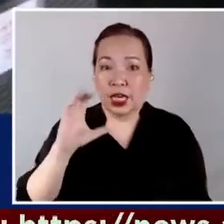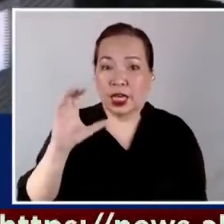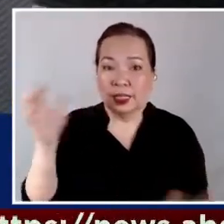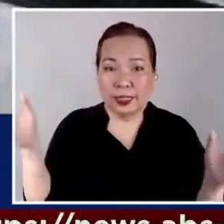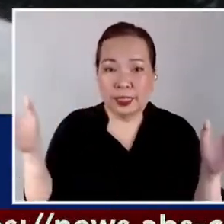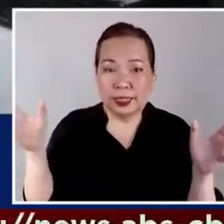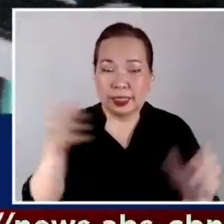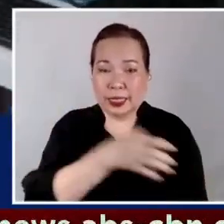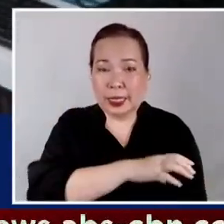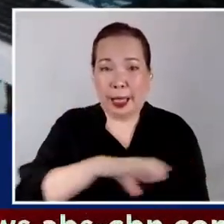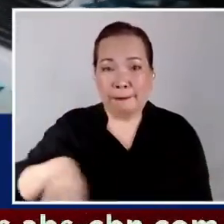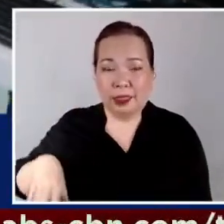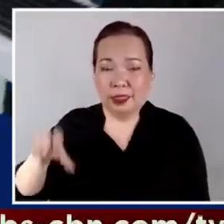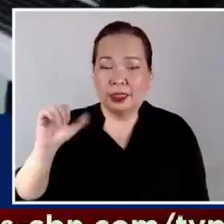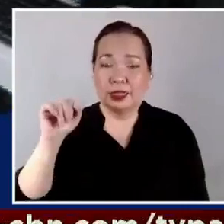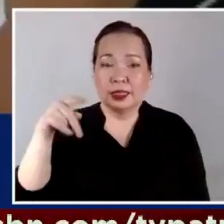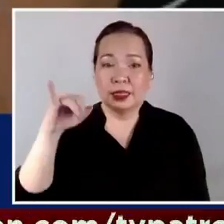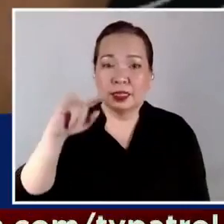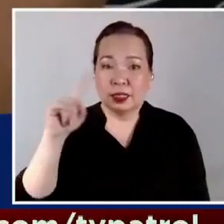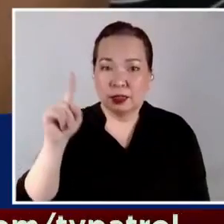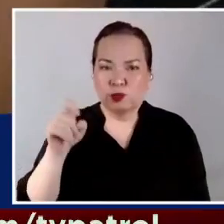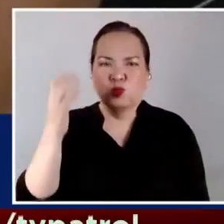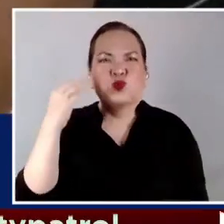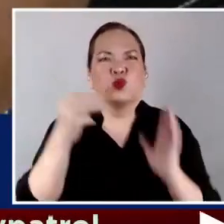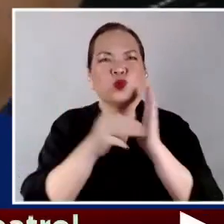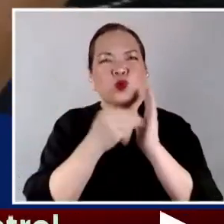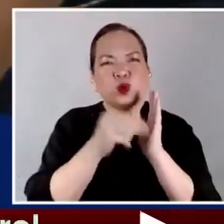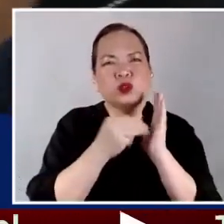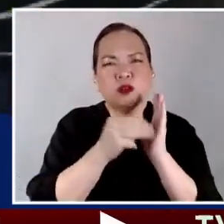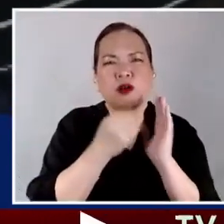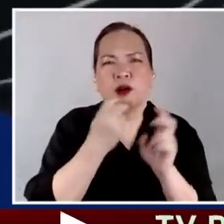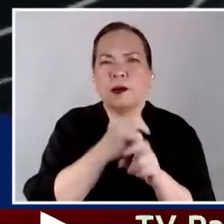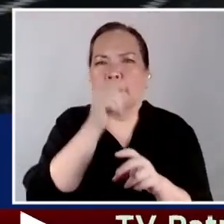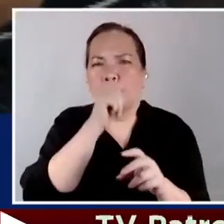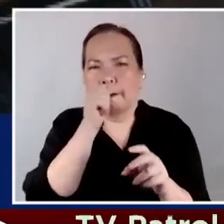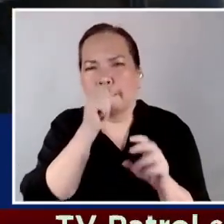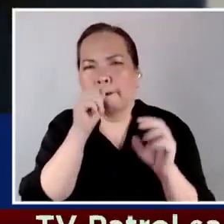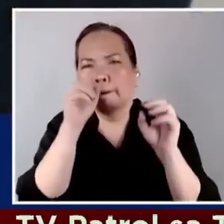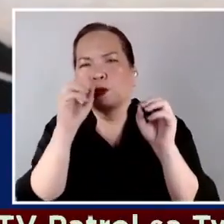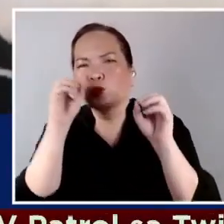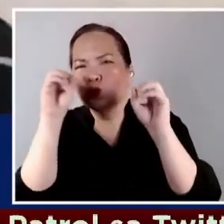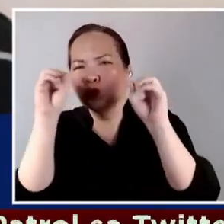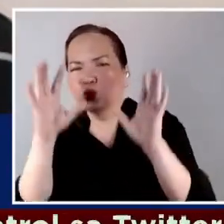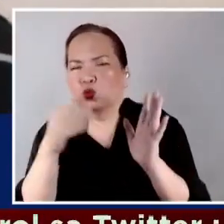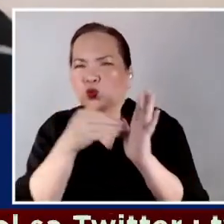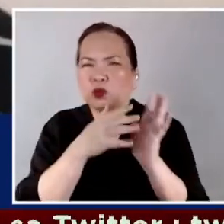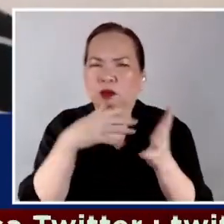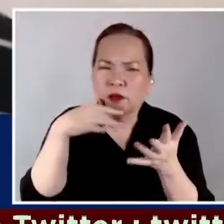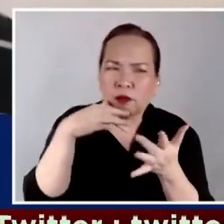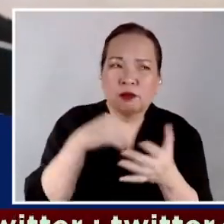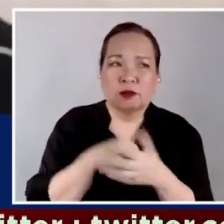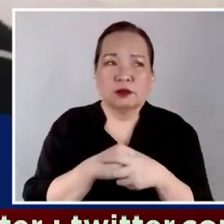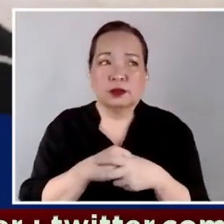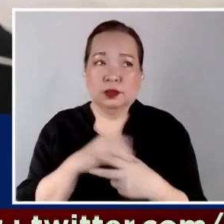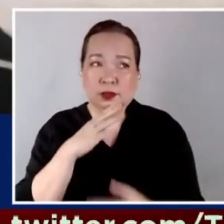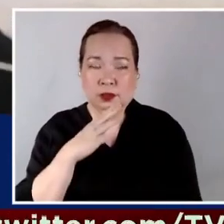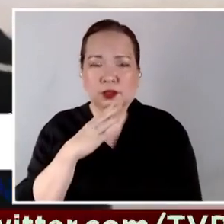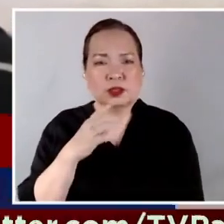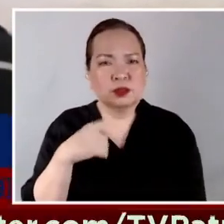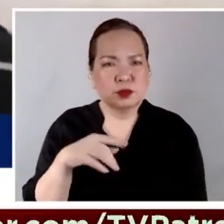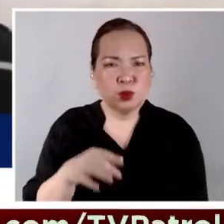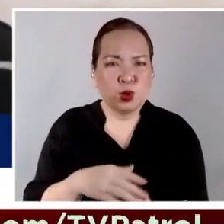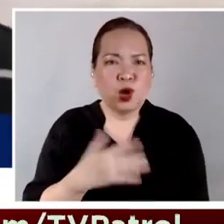pandemya, malaking sakripisyo ang kailangang pasanin ng kanilang mga guro at estudyante. Considering na limited